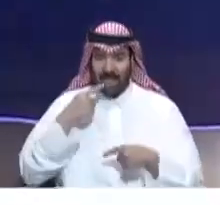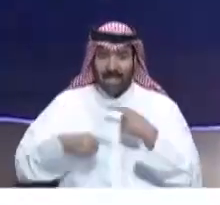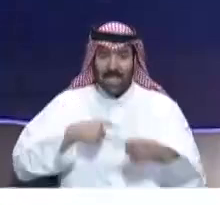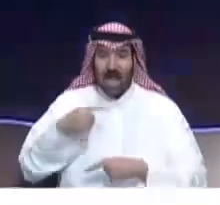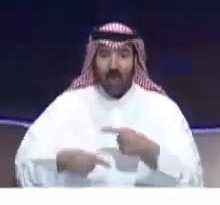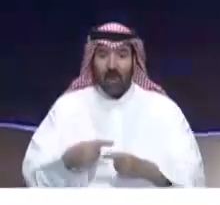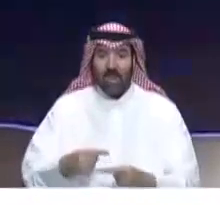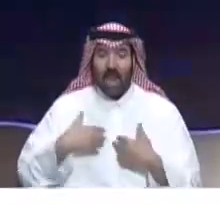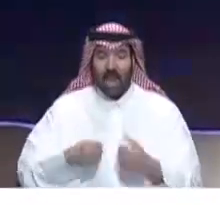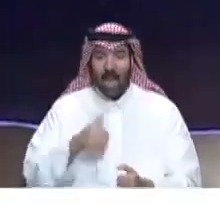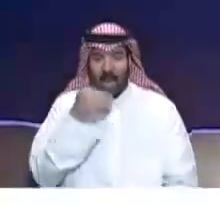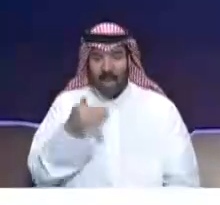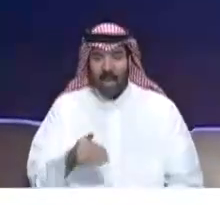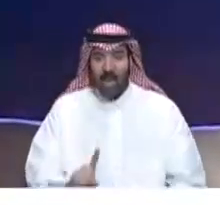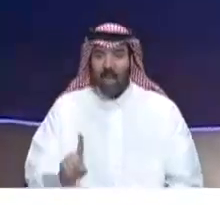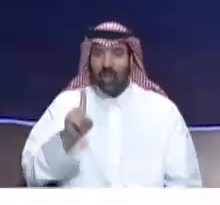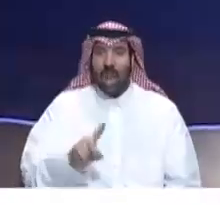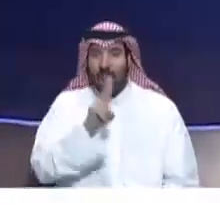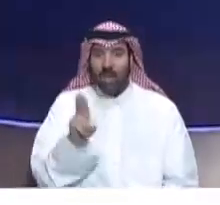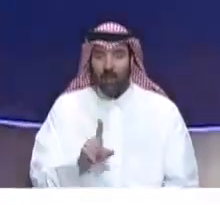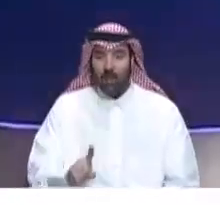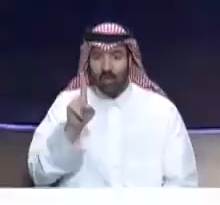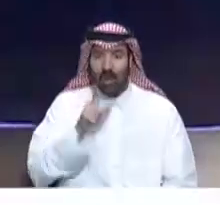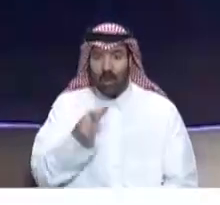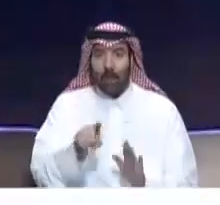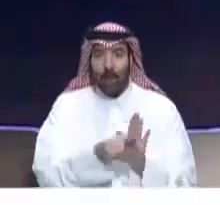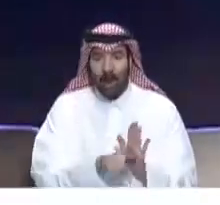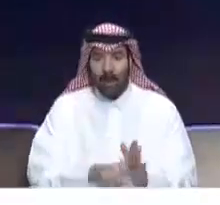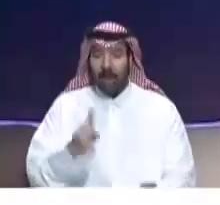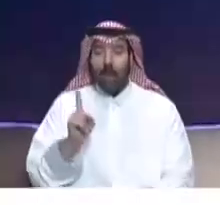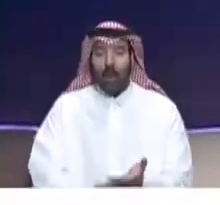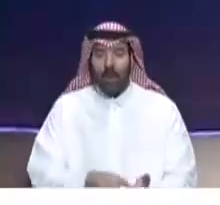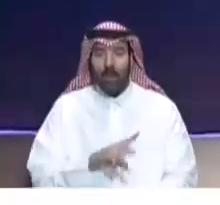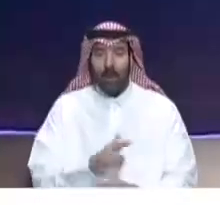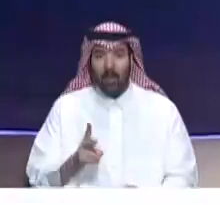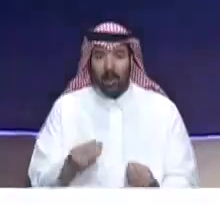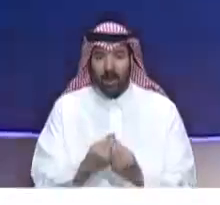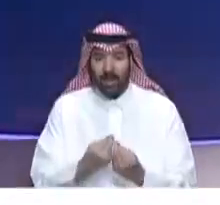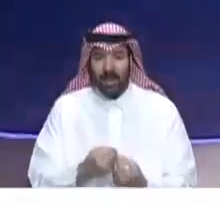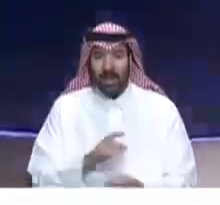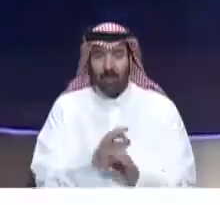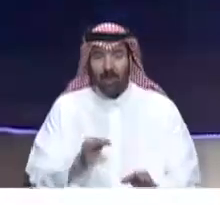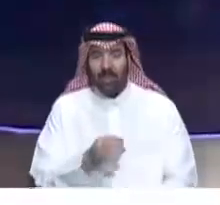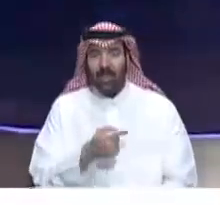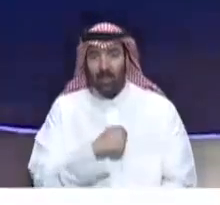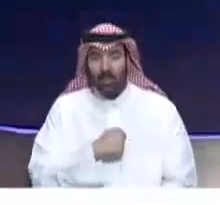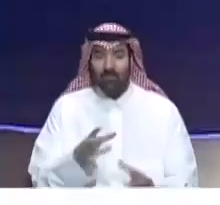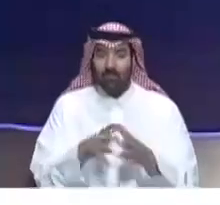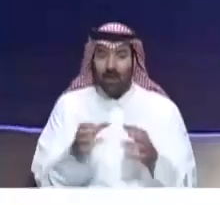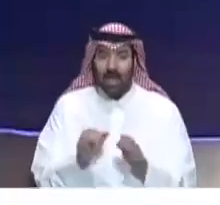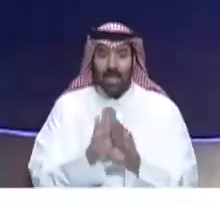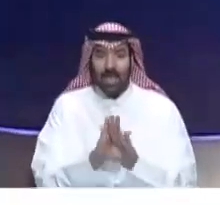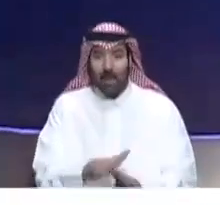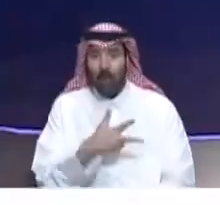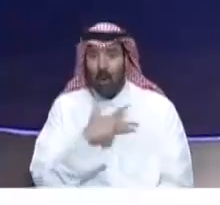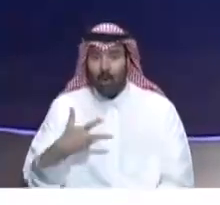عديدة ونحن بوافر الخير. ولا شك أن مثل هذه الفعاليات نؤكد على هذه النقطة أنها تعبر وتترجم الدعم